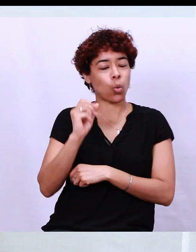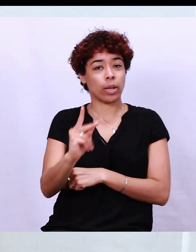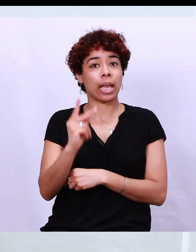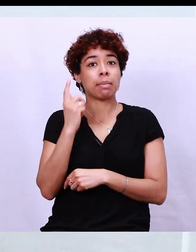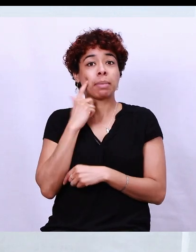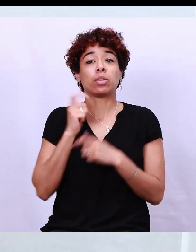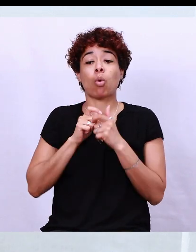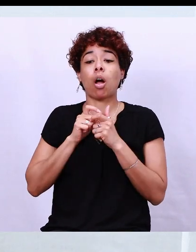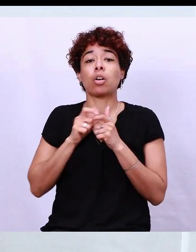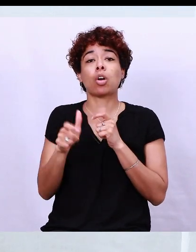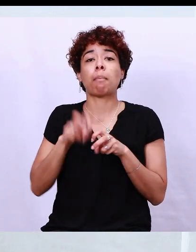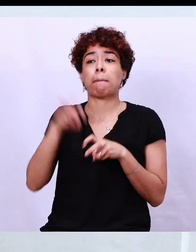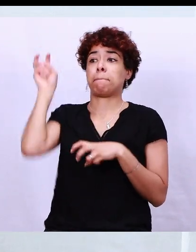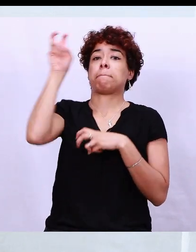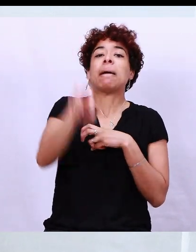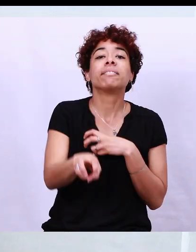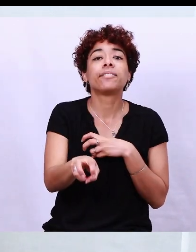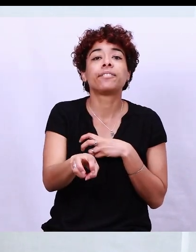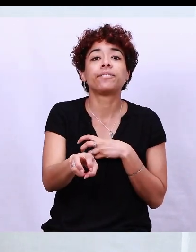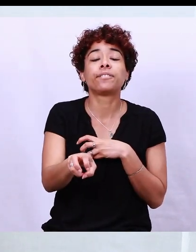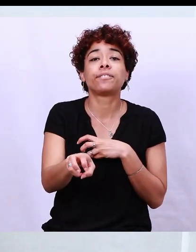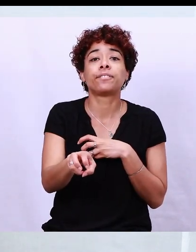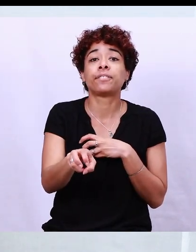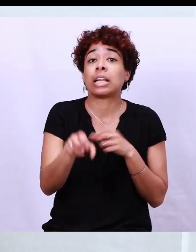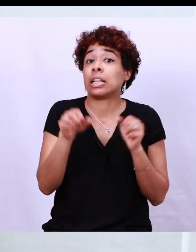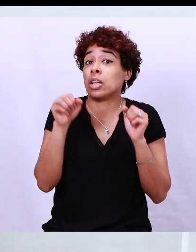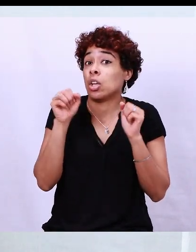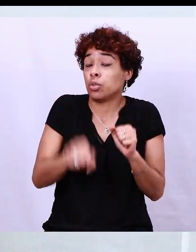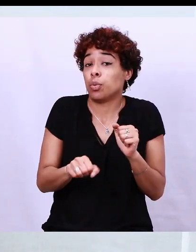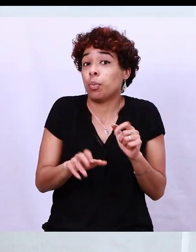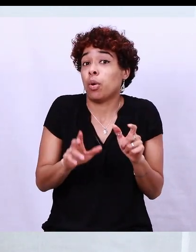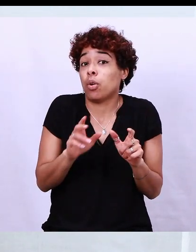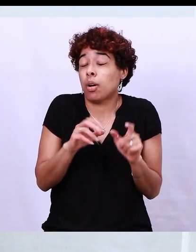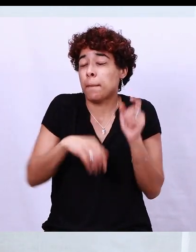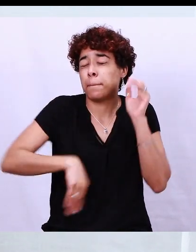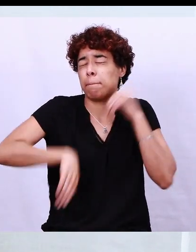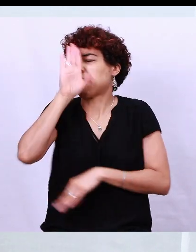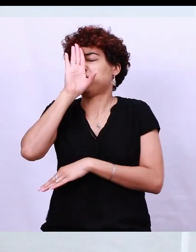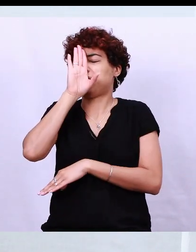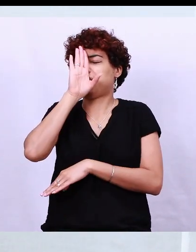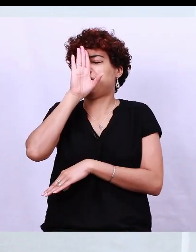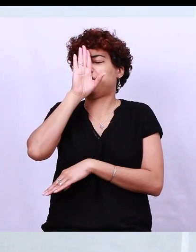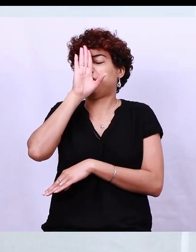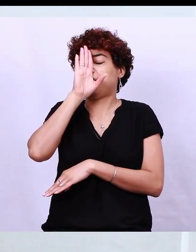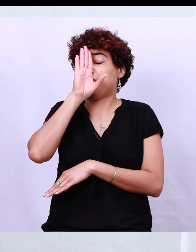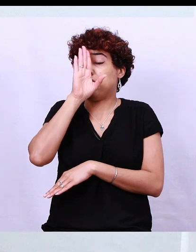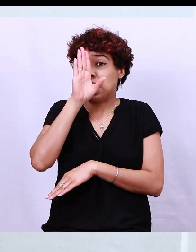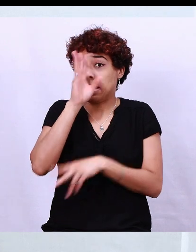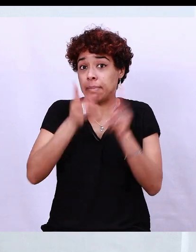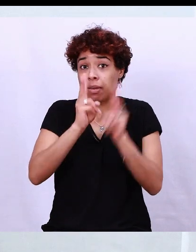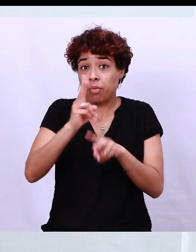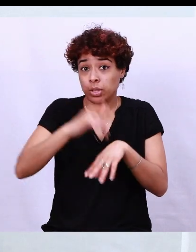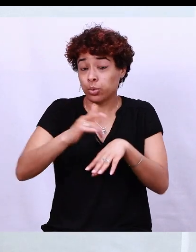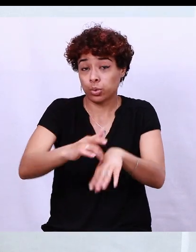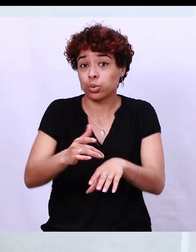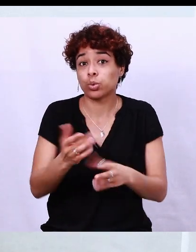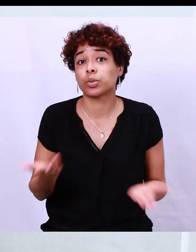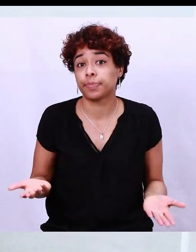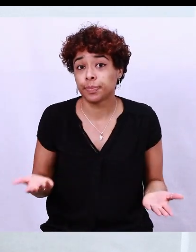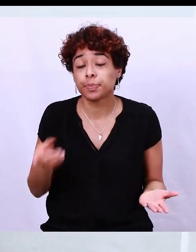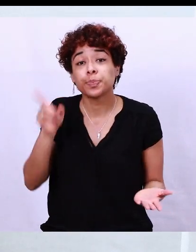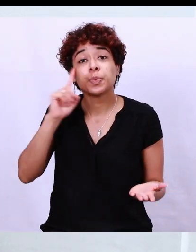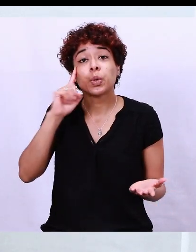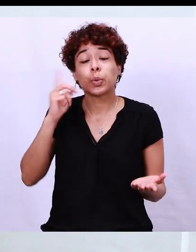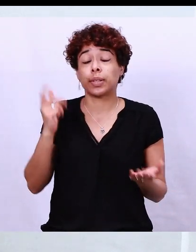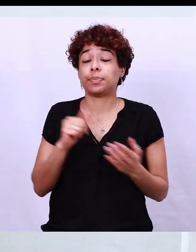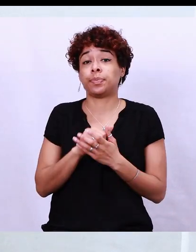tu brûles les étapes, alors tu risques, excuse-moi l'expression, mais de te planter littéralement, et il y en a qui passent par là, malheureusement. Pourquoi?